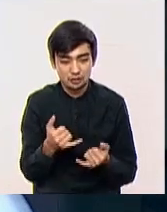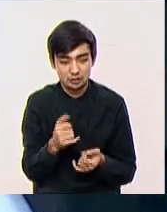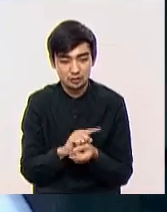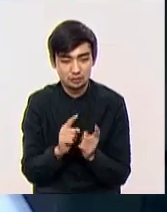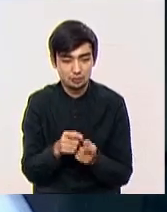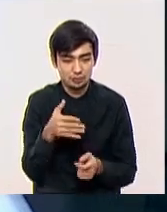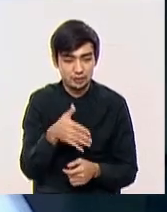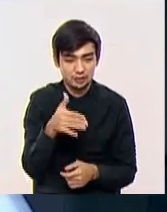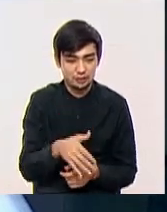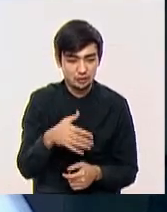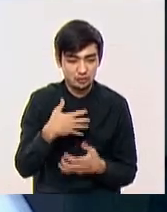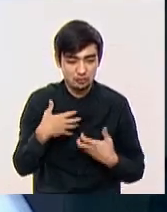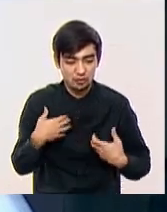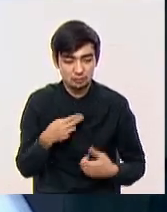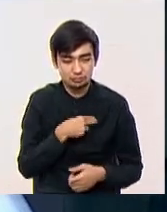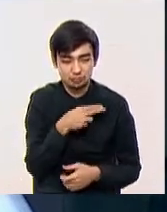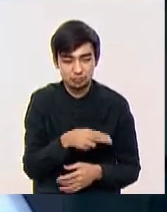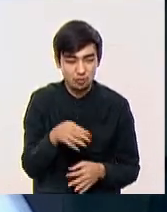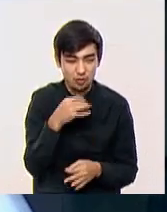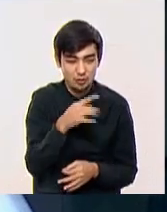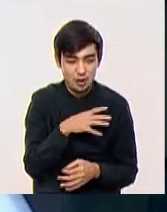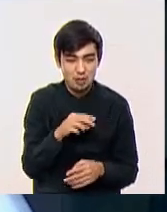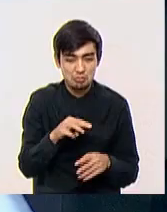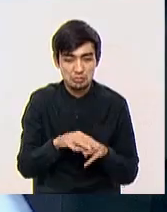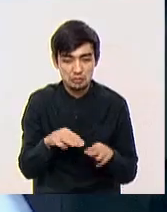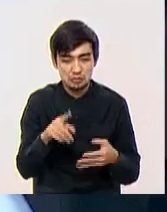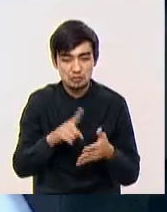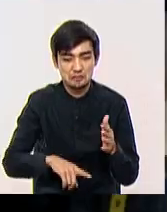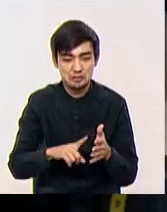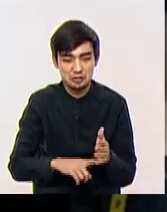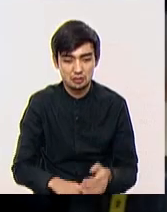кемі 5000 бас мал қырылды дегеніне министр сенбейтін көрінеді.